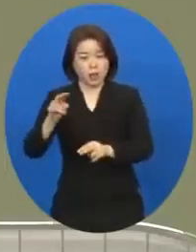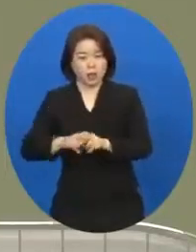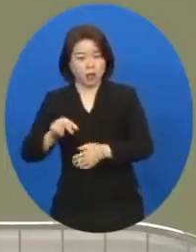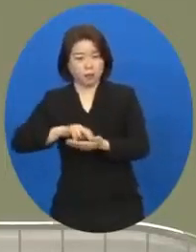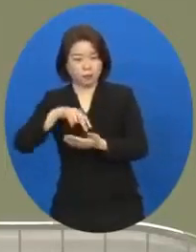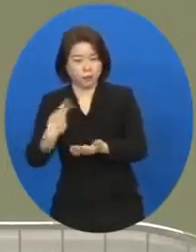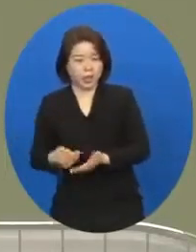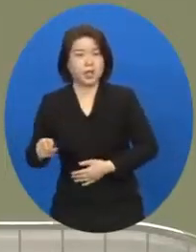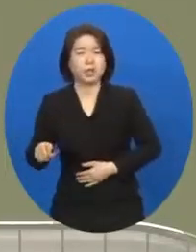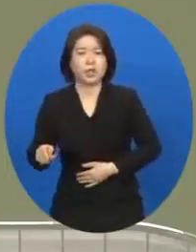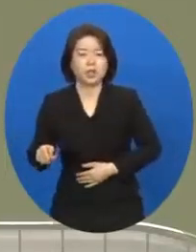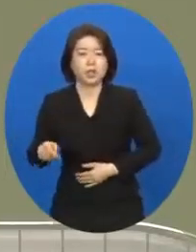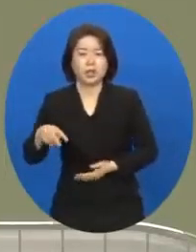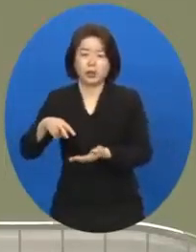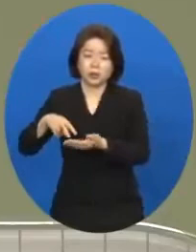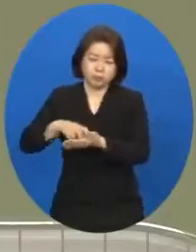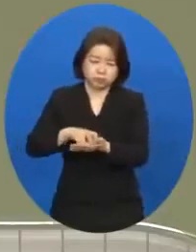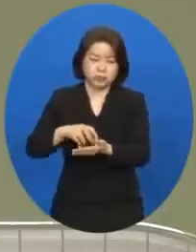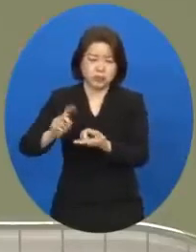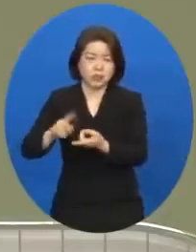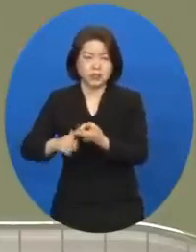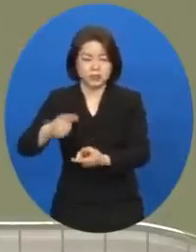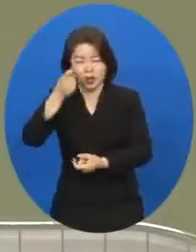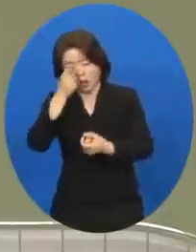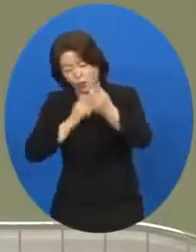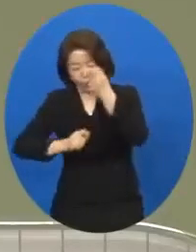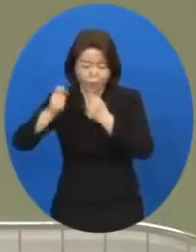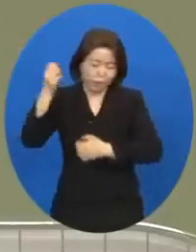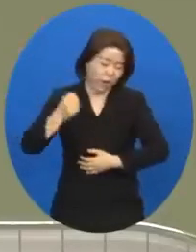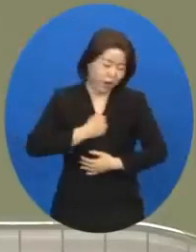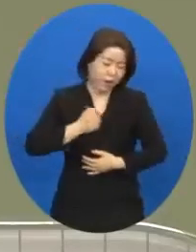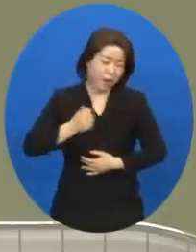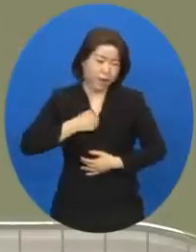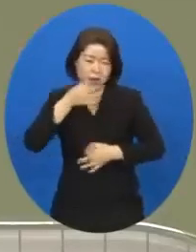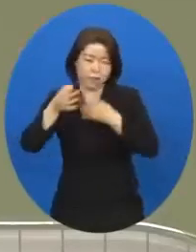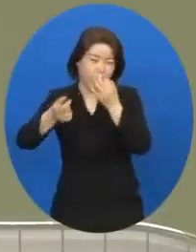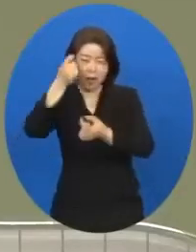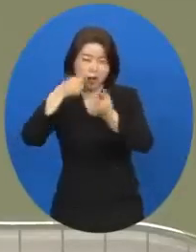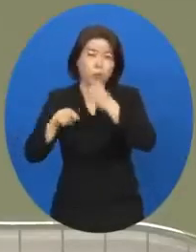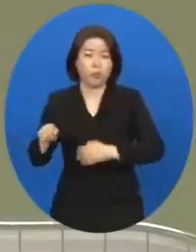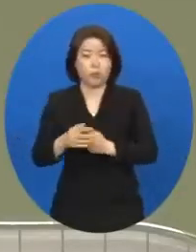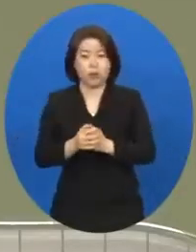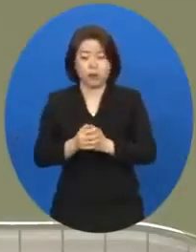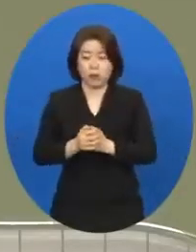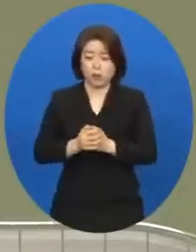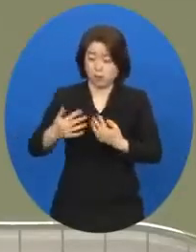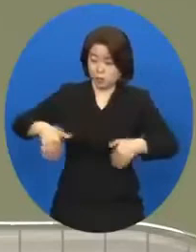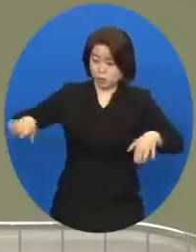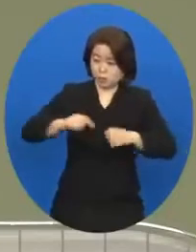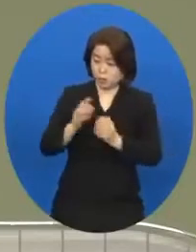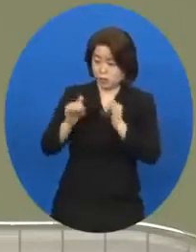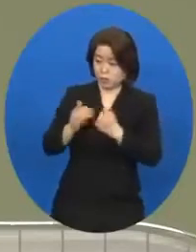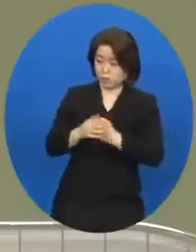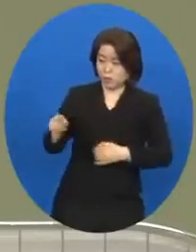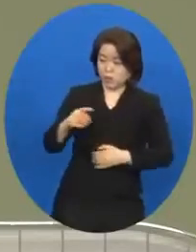꼬꾸라져요. 그리고는 쓰러진 상태에서 막 오열을 하는 겁니다. 지켜보던 사람들이 다 마음이